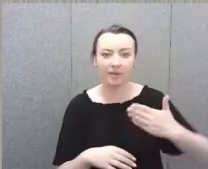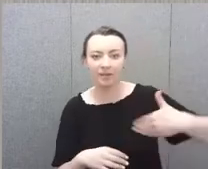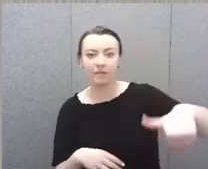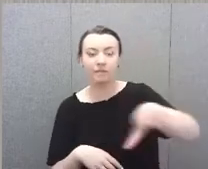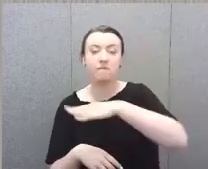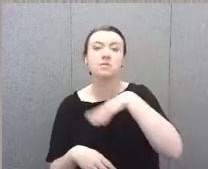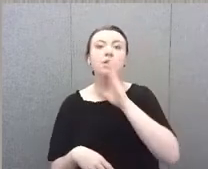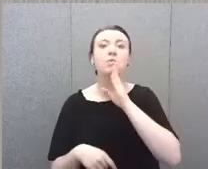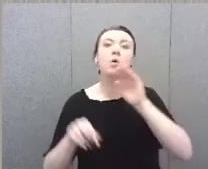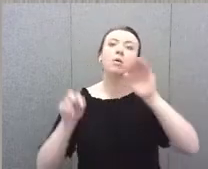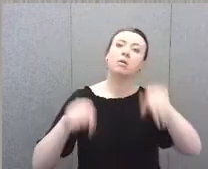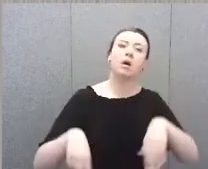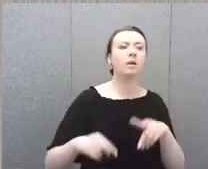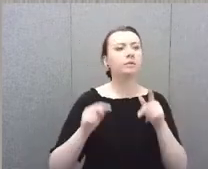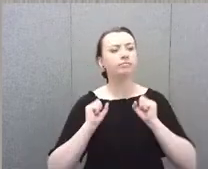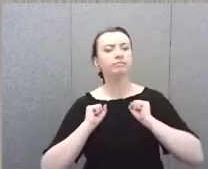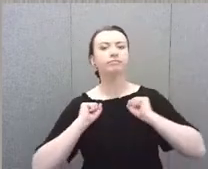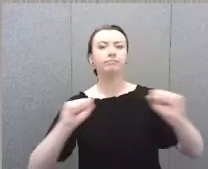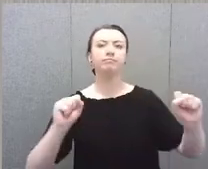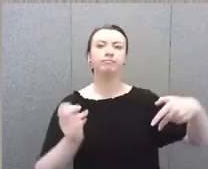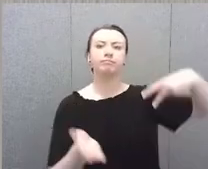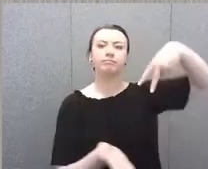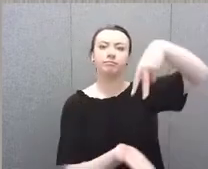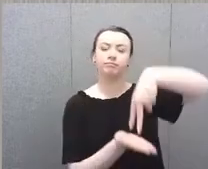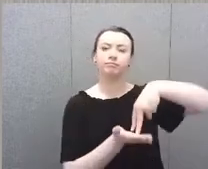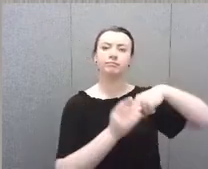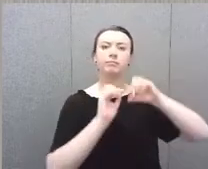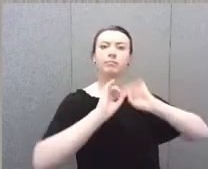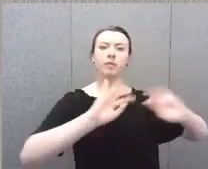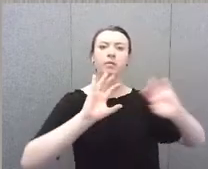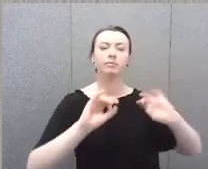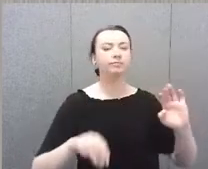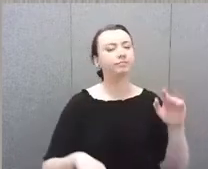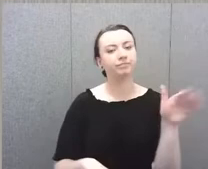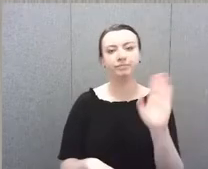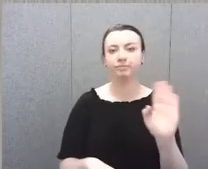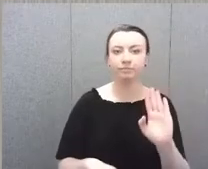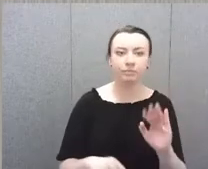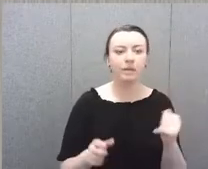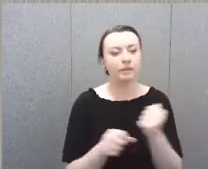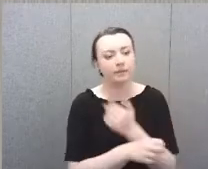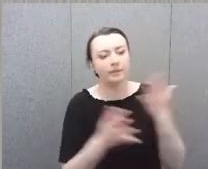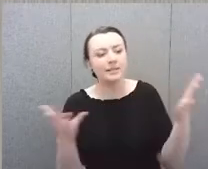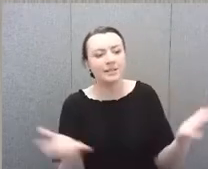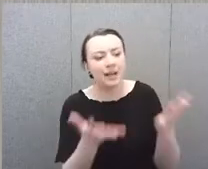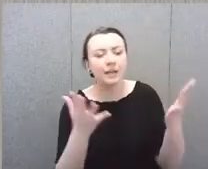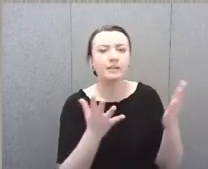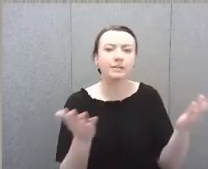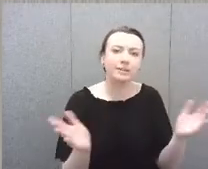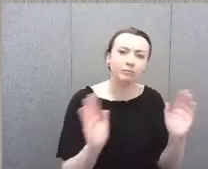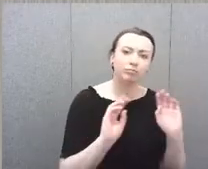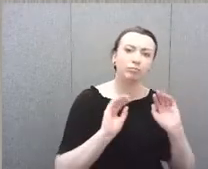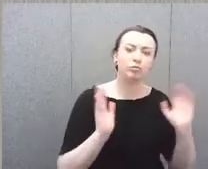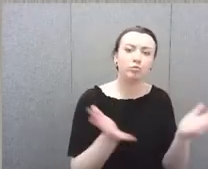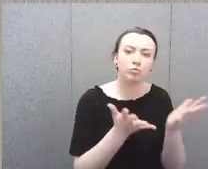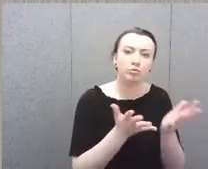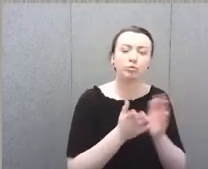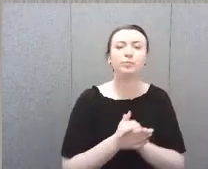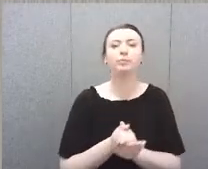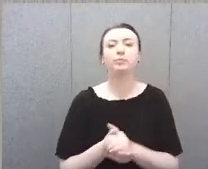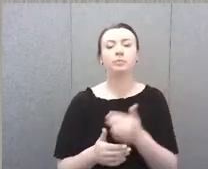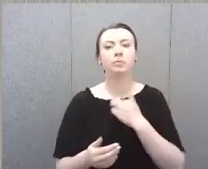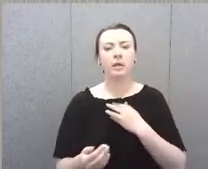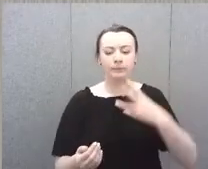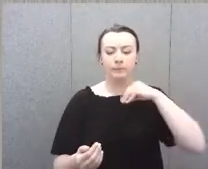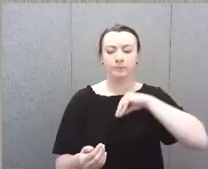видим, что не все женщины достаточно отважны, чтобы высказать свои мысли, не все чувствуют